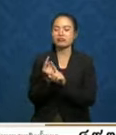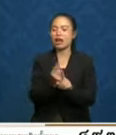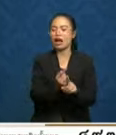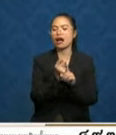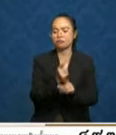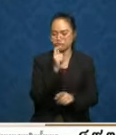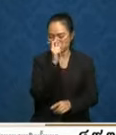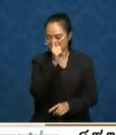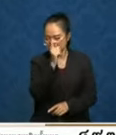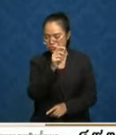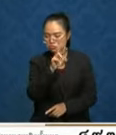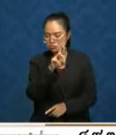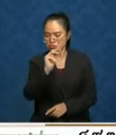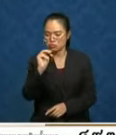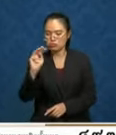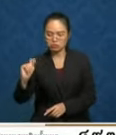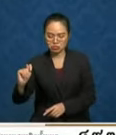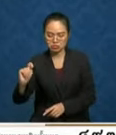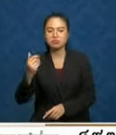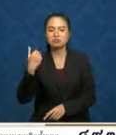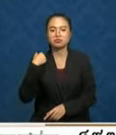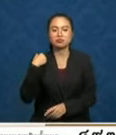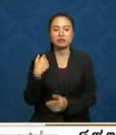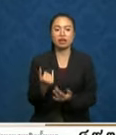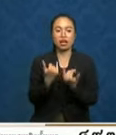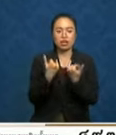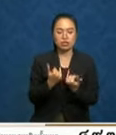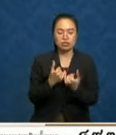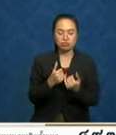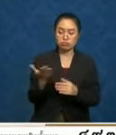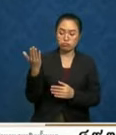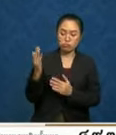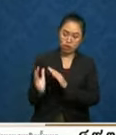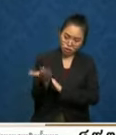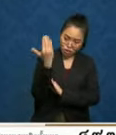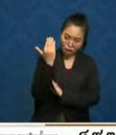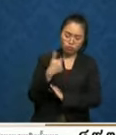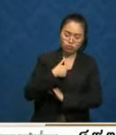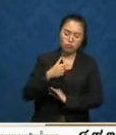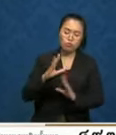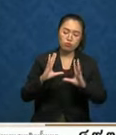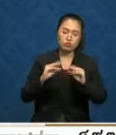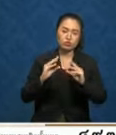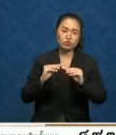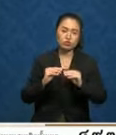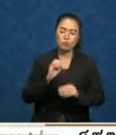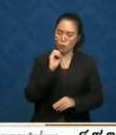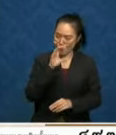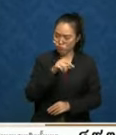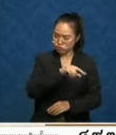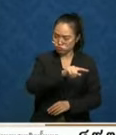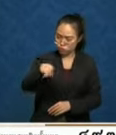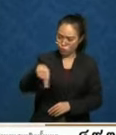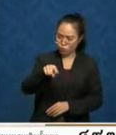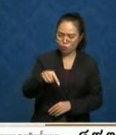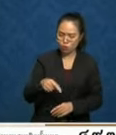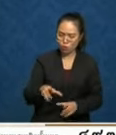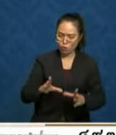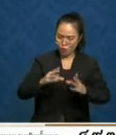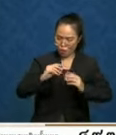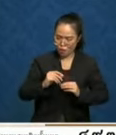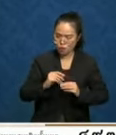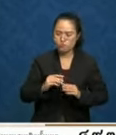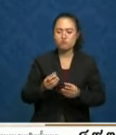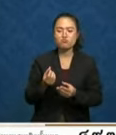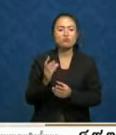งนี้ก็เหมือนกันนี่กำลังจะแต่งตั้งเนี่ยผมประชุมมาเมื่อเช้าผมบอกว่าทุกคนทุกต้องรับส่งพรุ่งนี้ประ